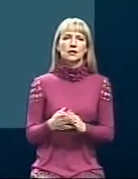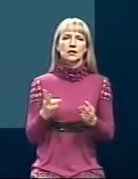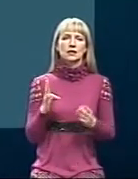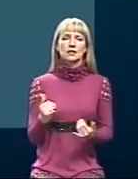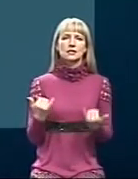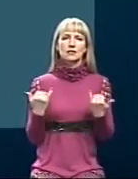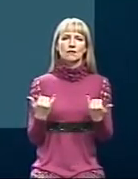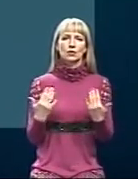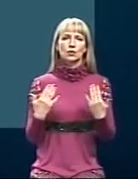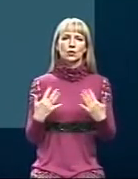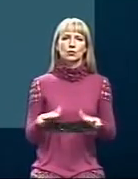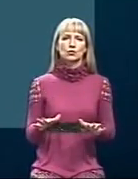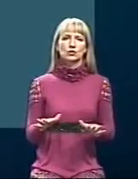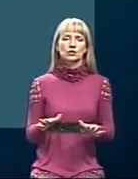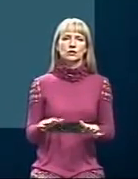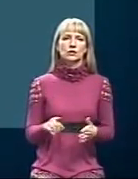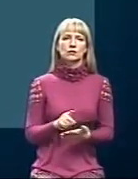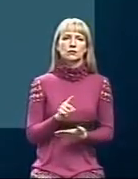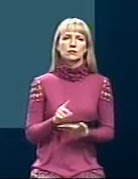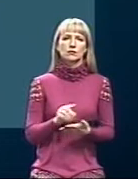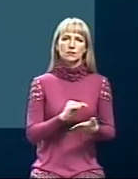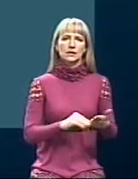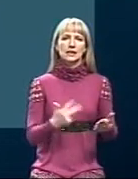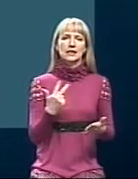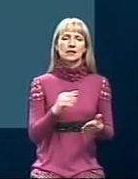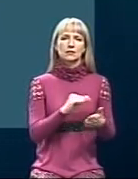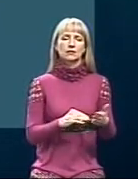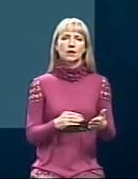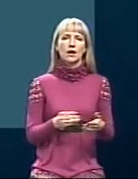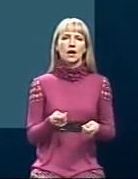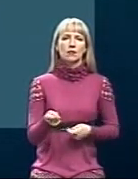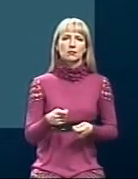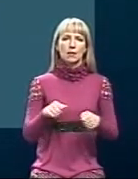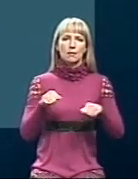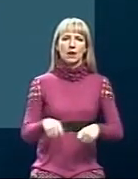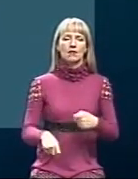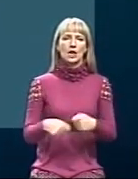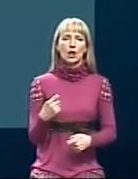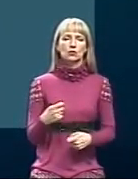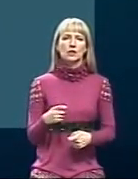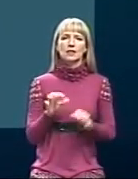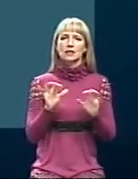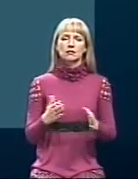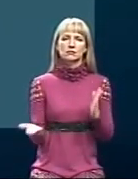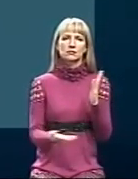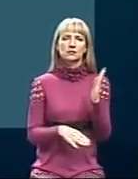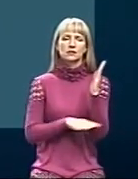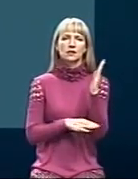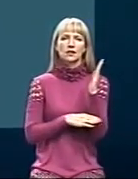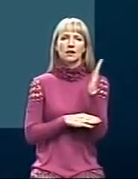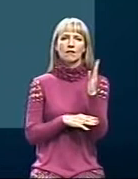вже державними інспекторами складено 3 протоколи про адміністративне правопорушення за незаконне знесення дерев хвойних